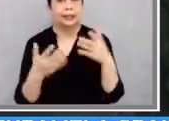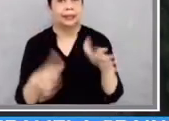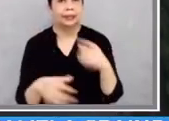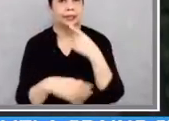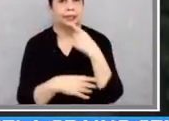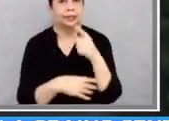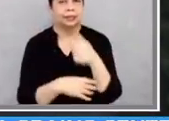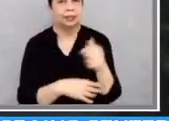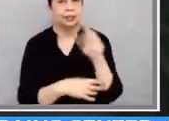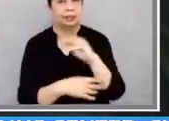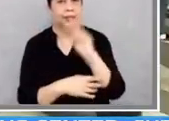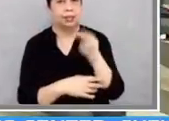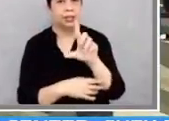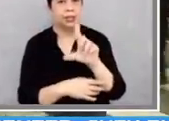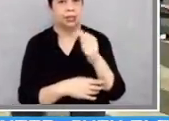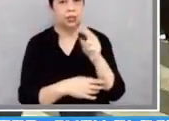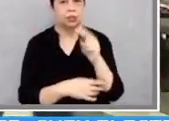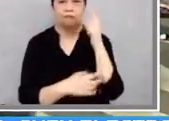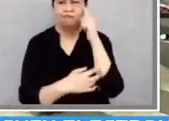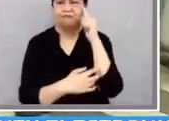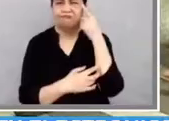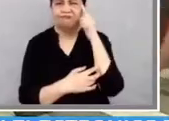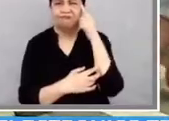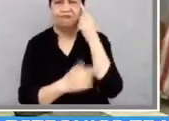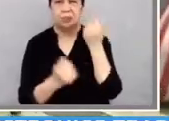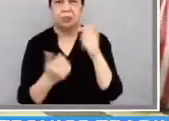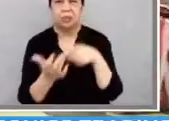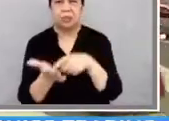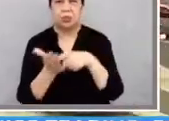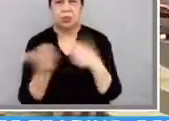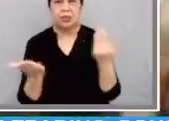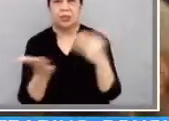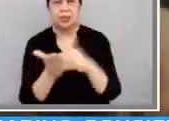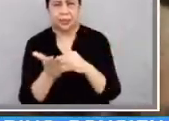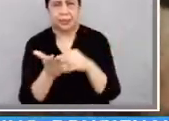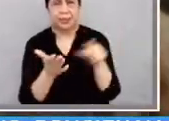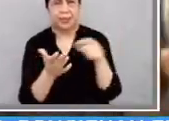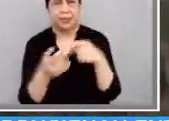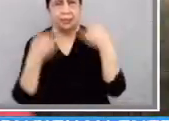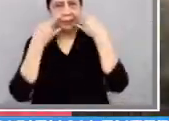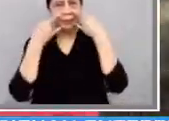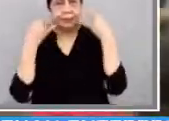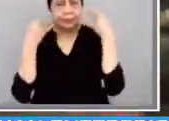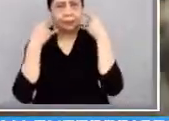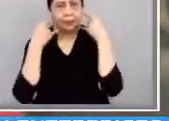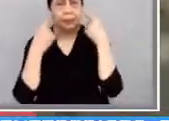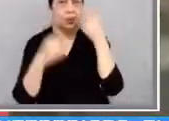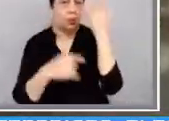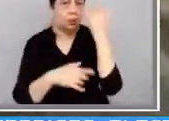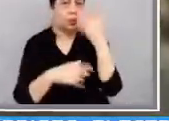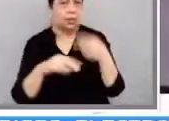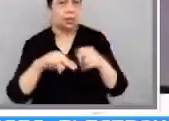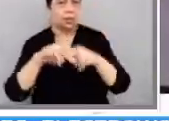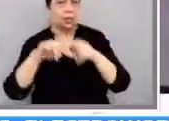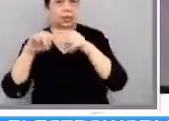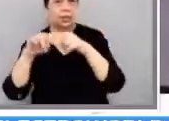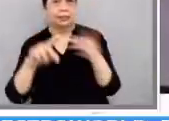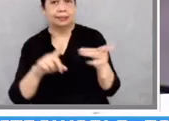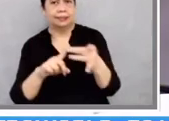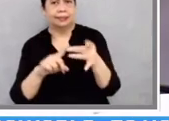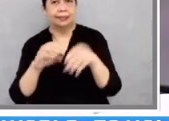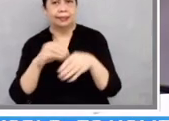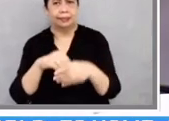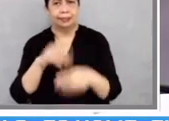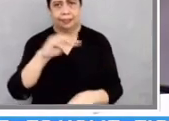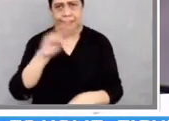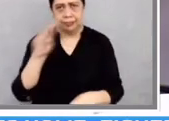Manila LGU na pinag-aaralan nilang i-require muli ang pagsusuot ng face masks dahil sa tumataas na kaso sa lungsod. Sabi